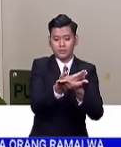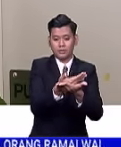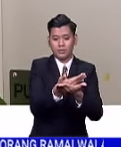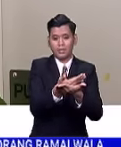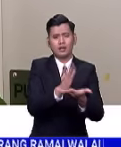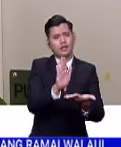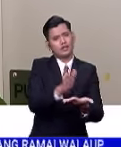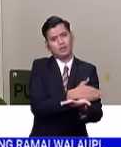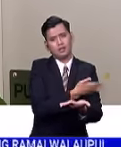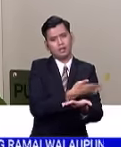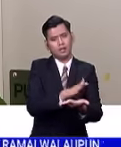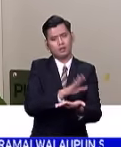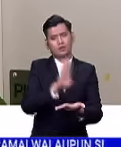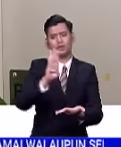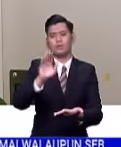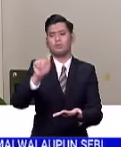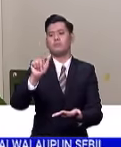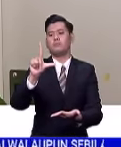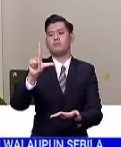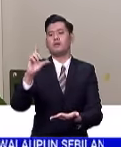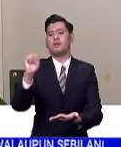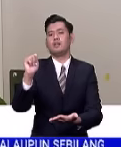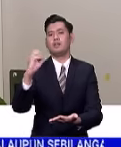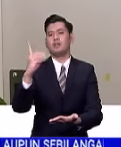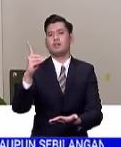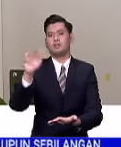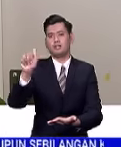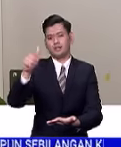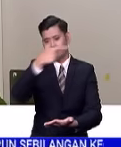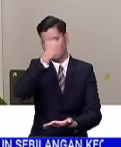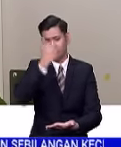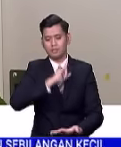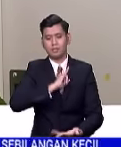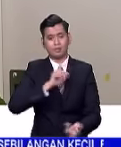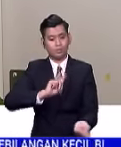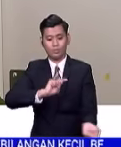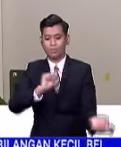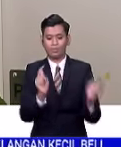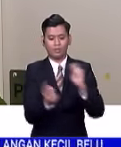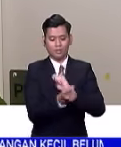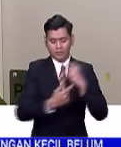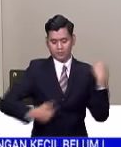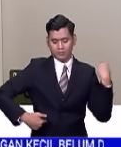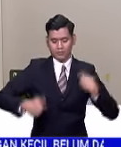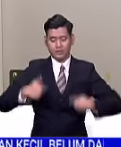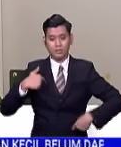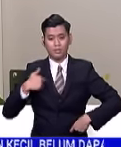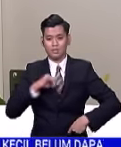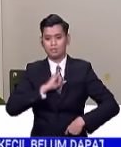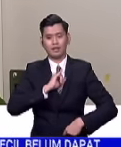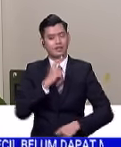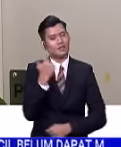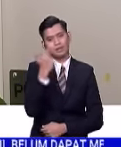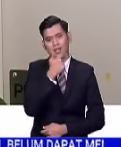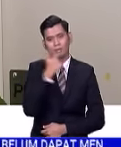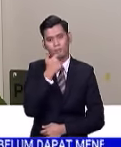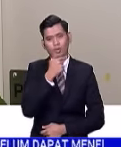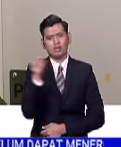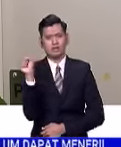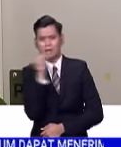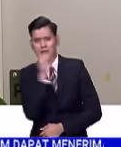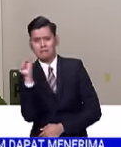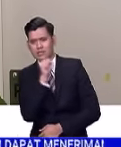lagu ballad, lagu soft, sebab saya pun dah berubah penampilan. Jadi tak adalah nak nyanyi lagu yang hardcore sangat lah,